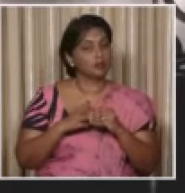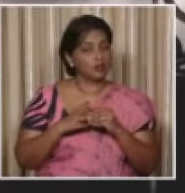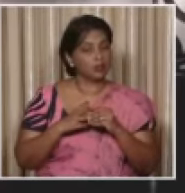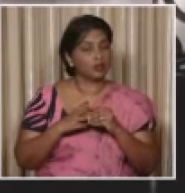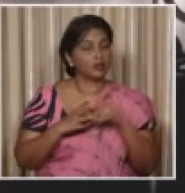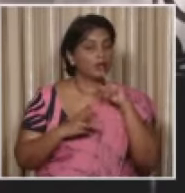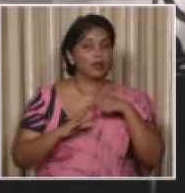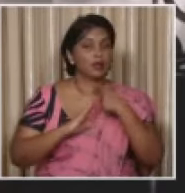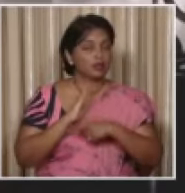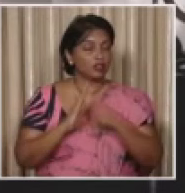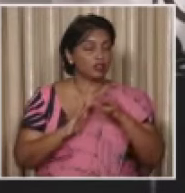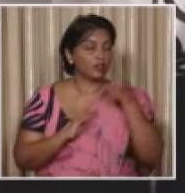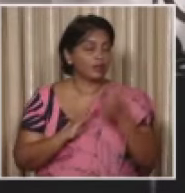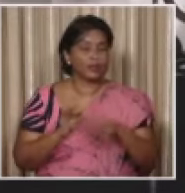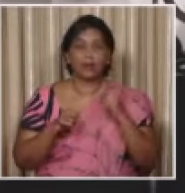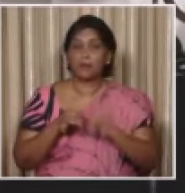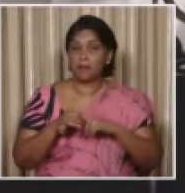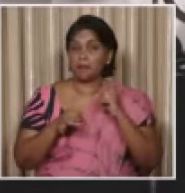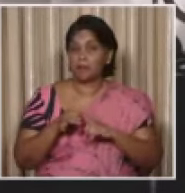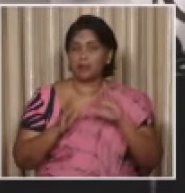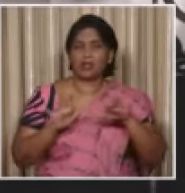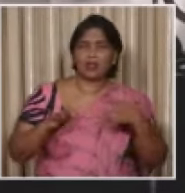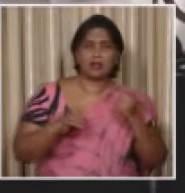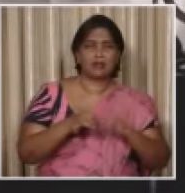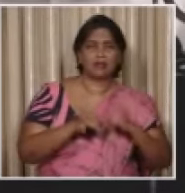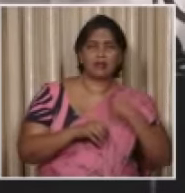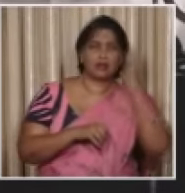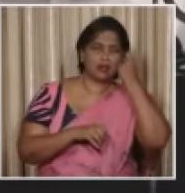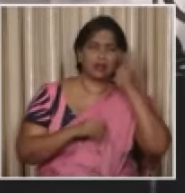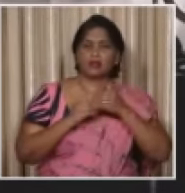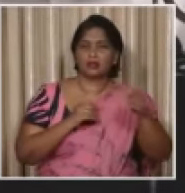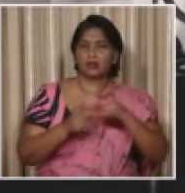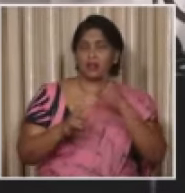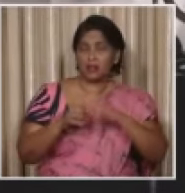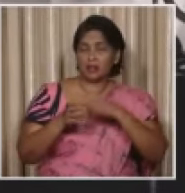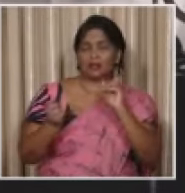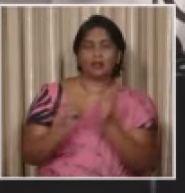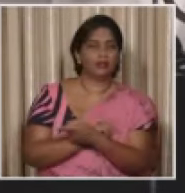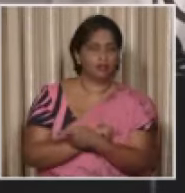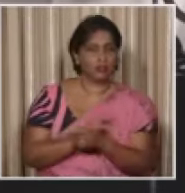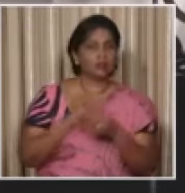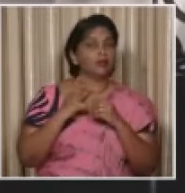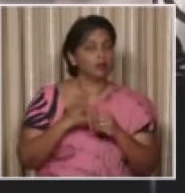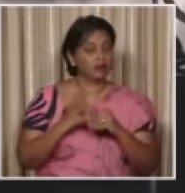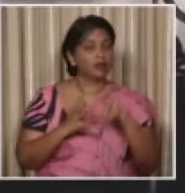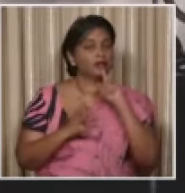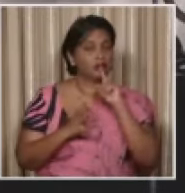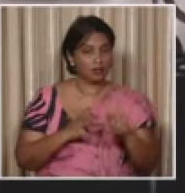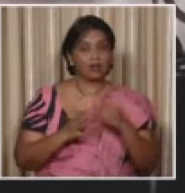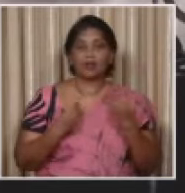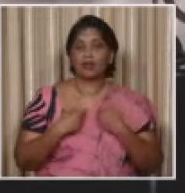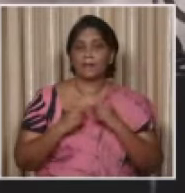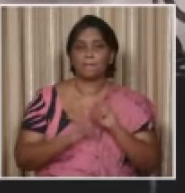उने रटे वेदगत् प्रश्न तियेद्दी नैति प्रश्न मतु करन्ने अति प्रश्न यटपत् करन्ने कियला हतरवेनि उट किव्वा